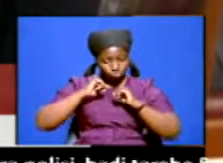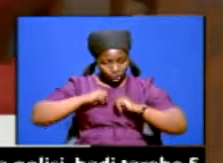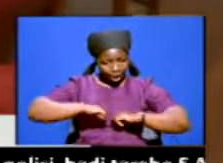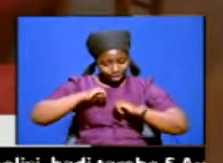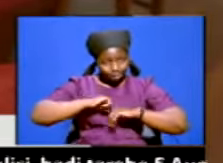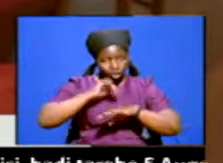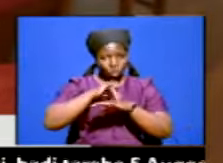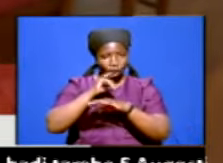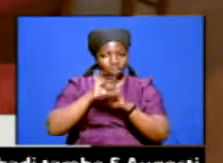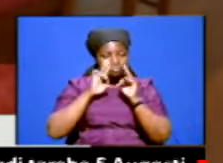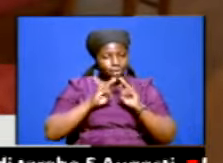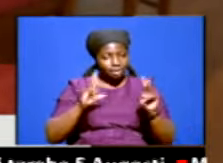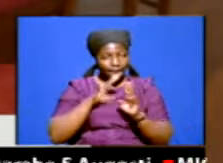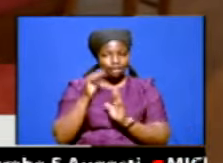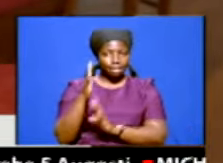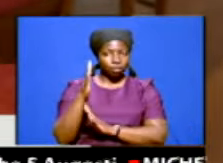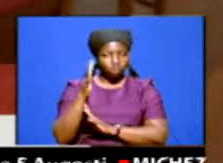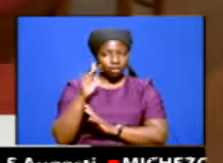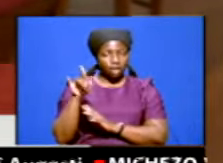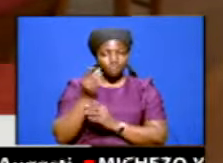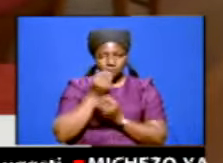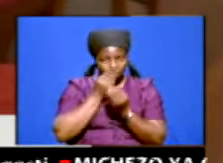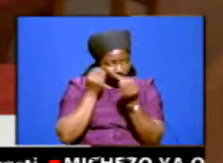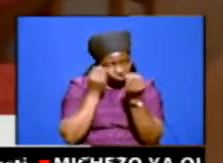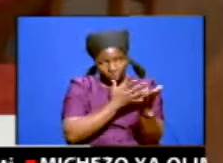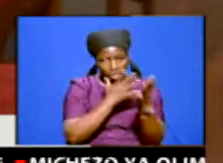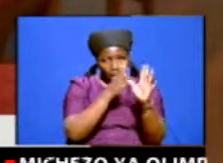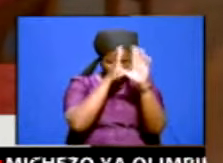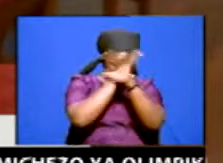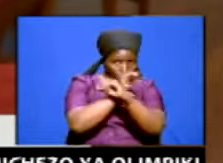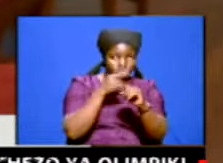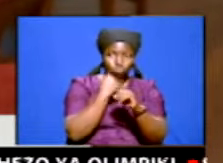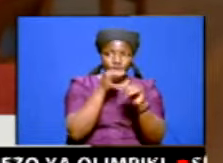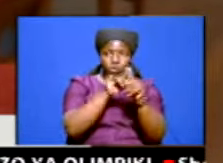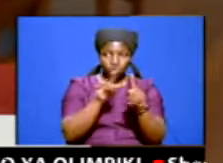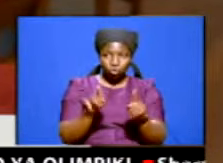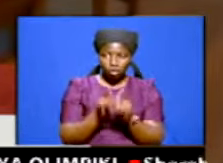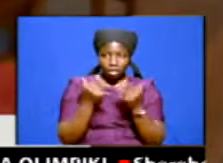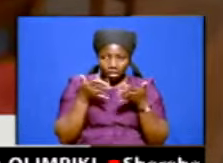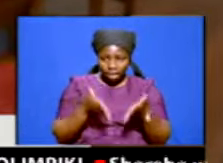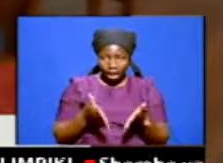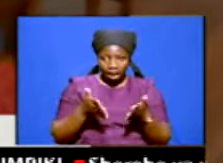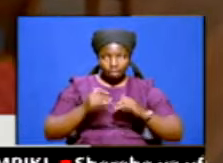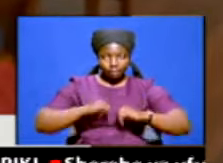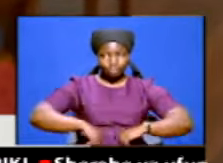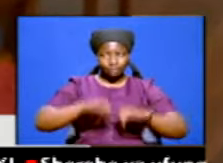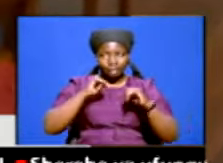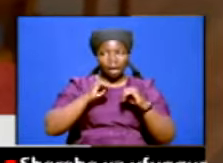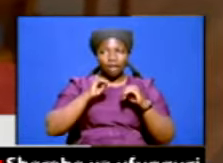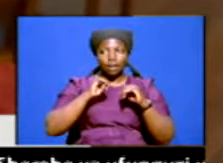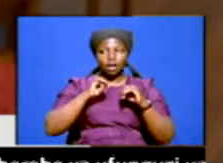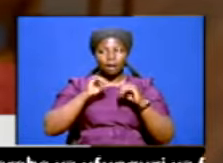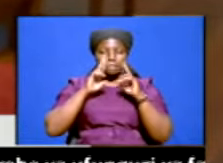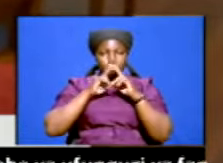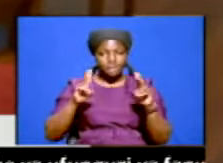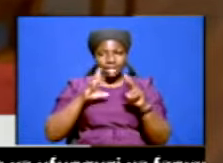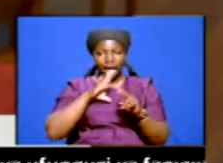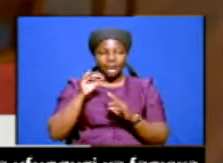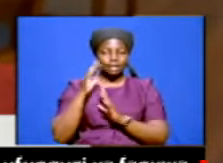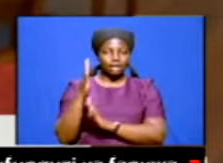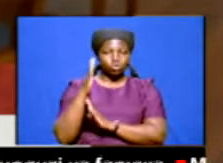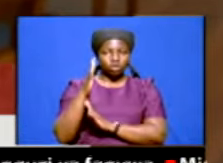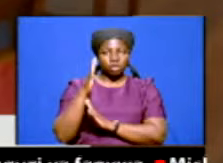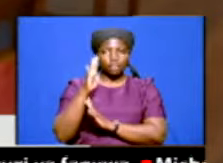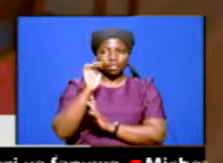usalama. Walimfahamisha rais aliyepia mwenyekiti wa sasa wa Baraza la Amani na Usalama la Muungano wa Afrika